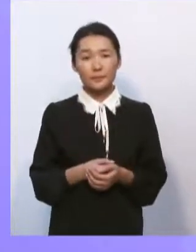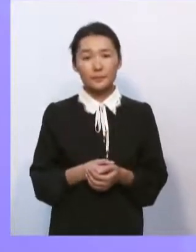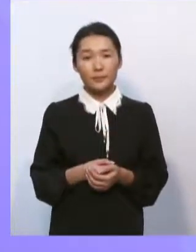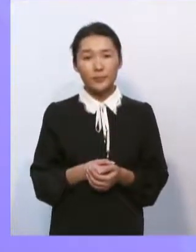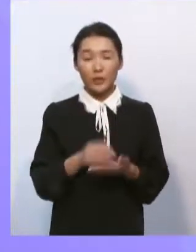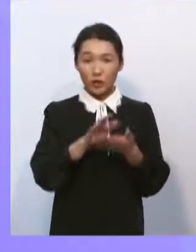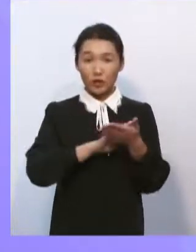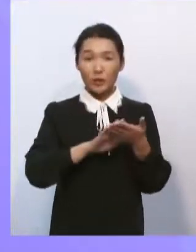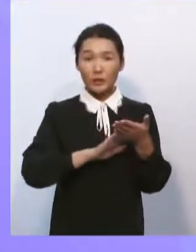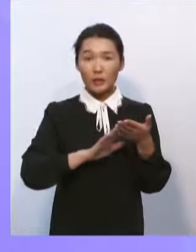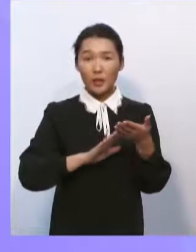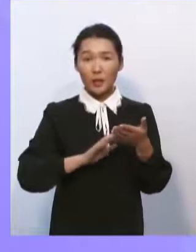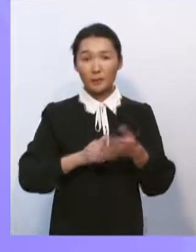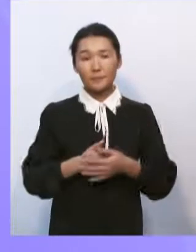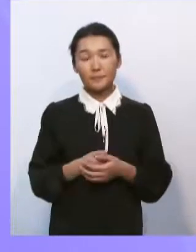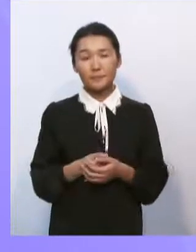Жазгыла.